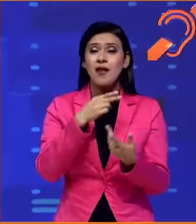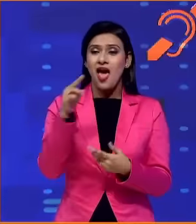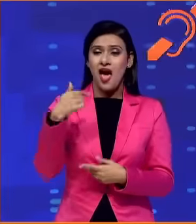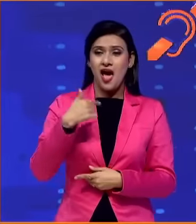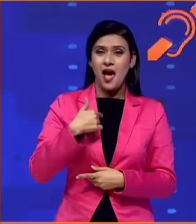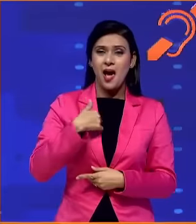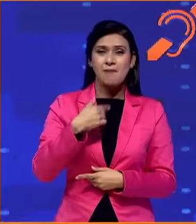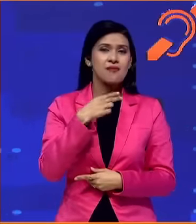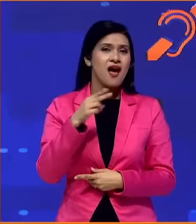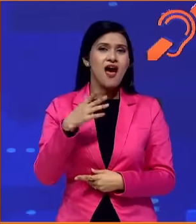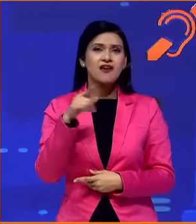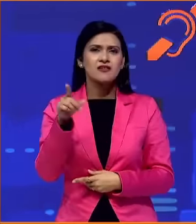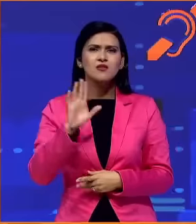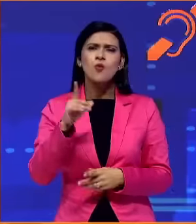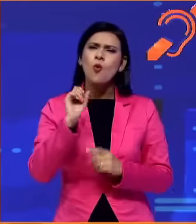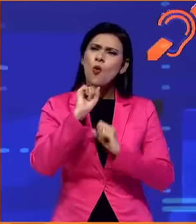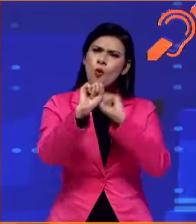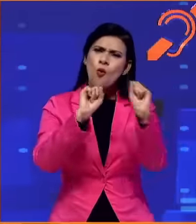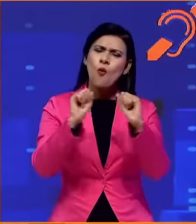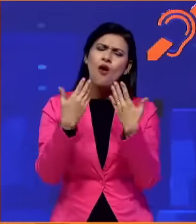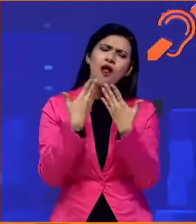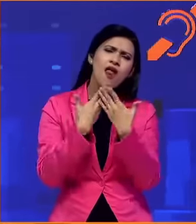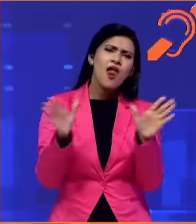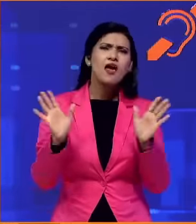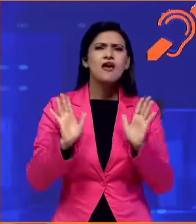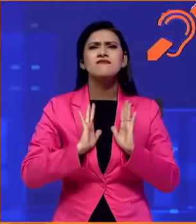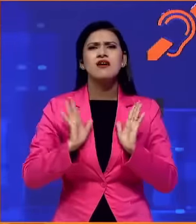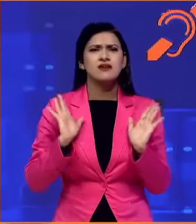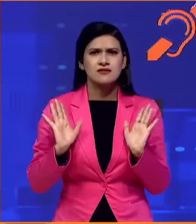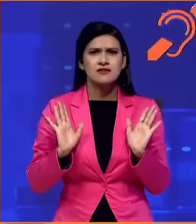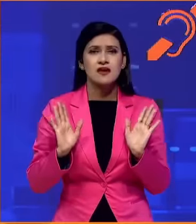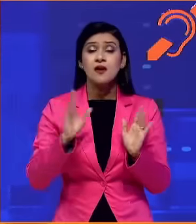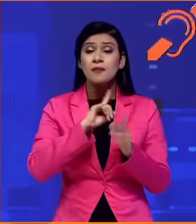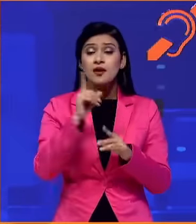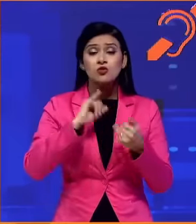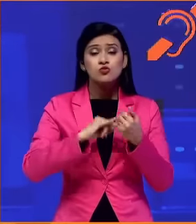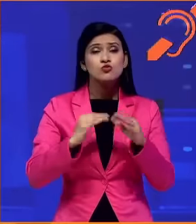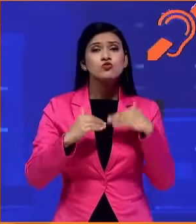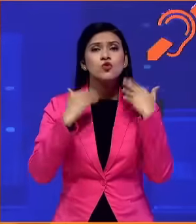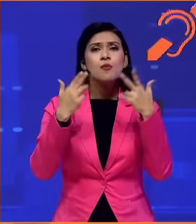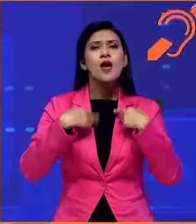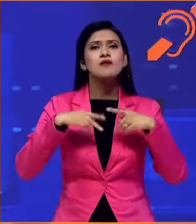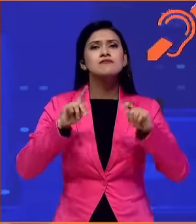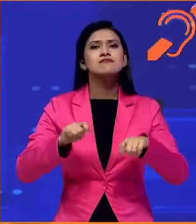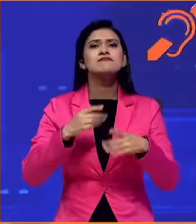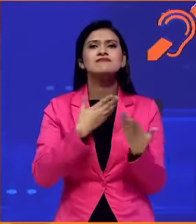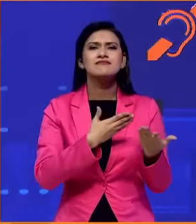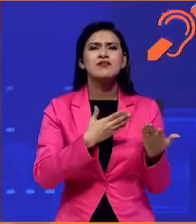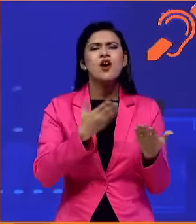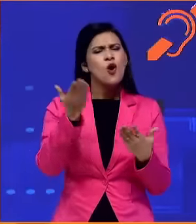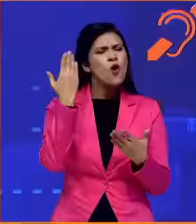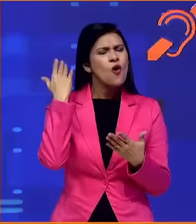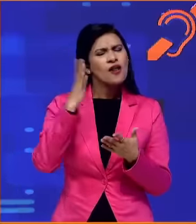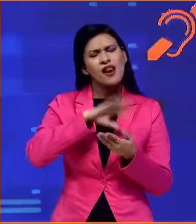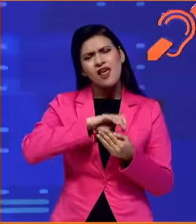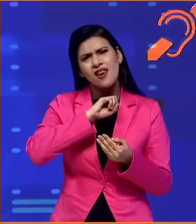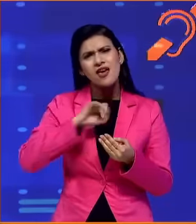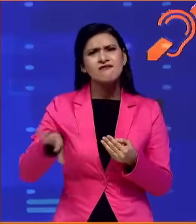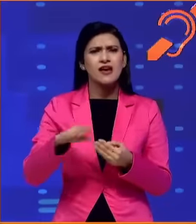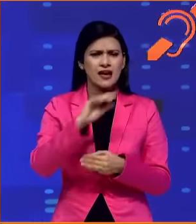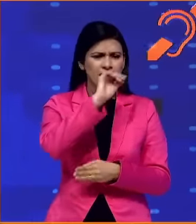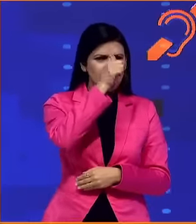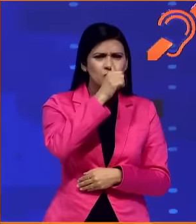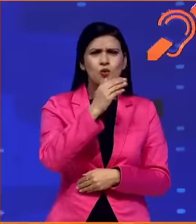बातकरेंतो,हरकोई ऐसाकरनेकेलिएस्वतंत्रहै।लेकिनमुझेलगताहैकिआजहमें इनसबबातोंकोपीछेछोड़देनाचाहिए— विवादोंको,हिंदू-मुस्लिममुद्दोंको,